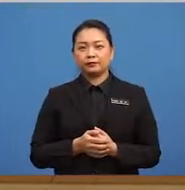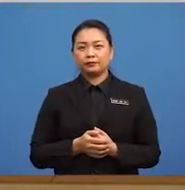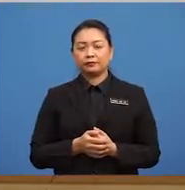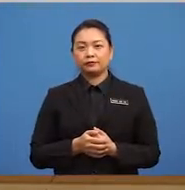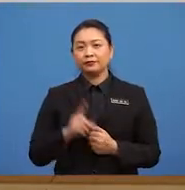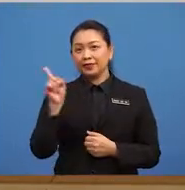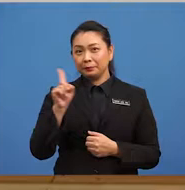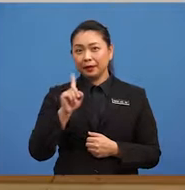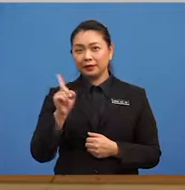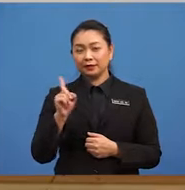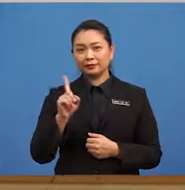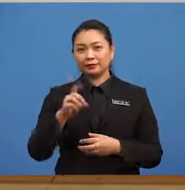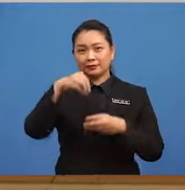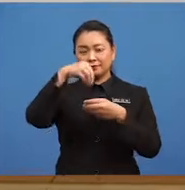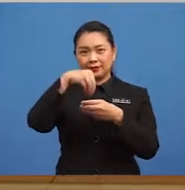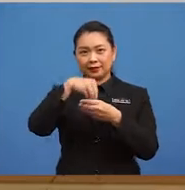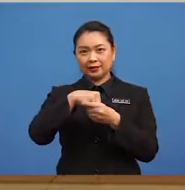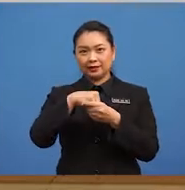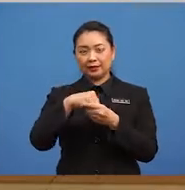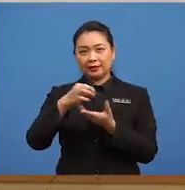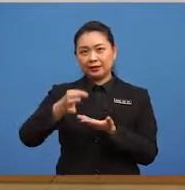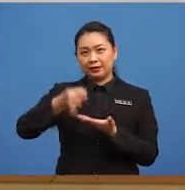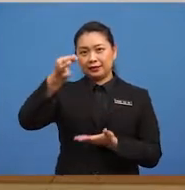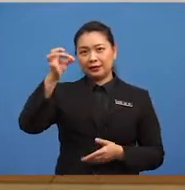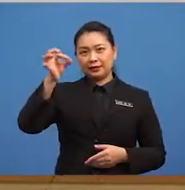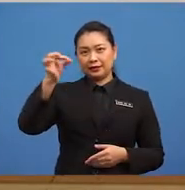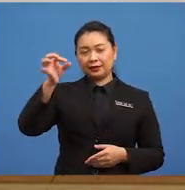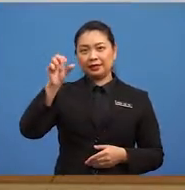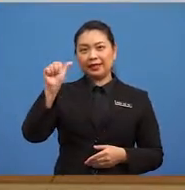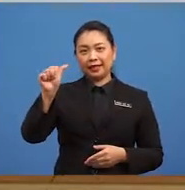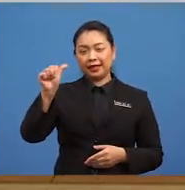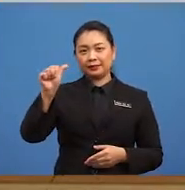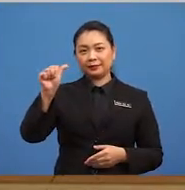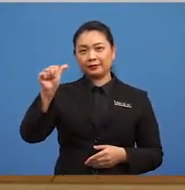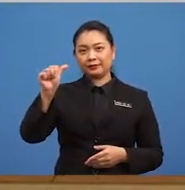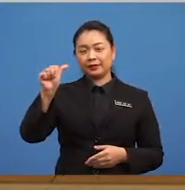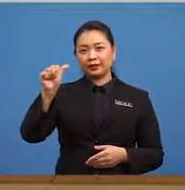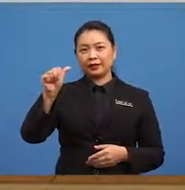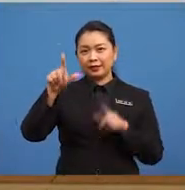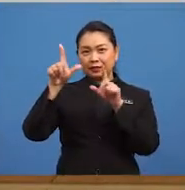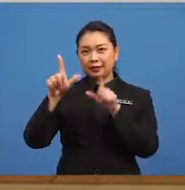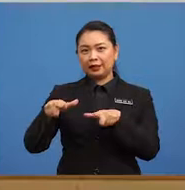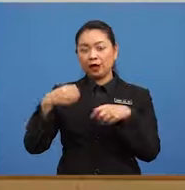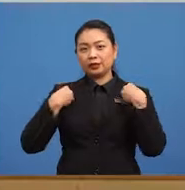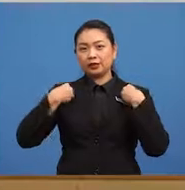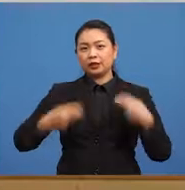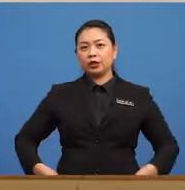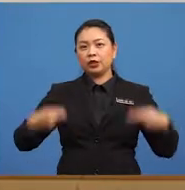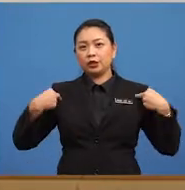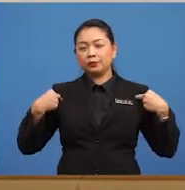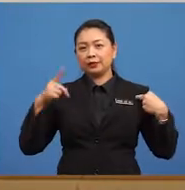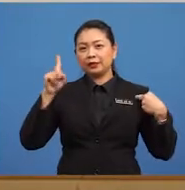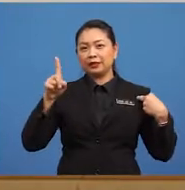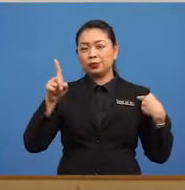ingin membuktikan bahawa adakah organisma hidup menjalankan respirasi aerob?